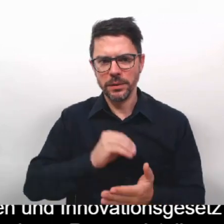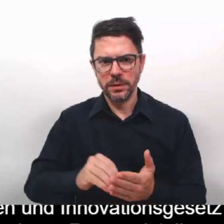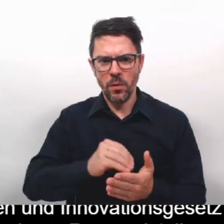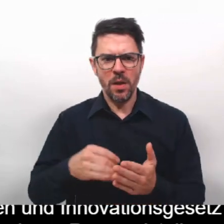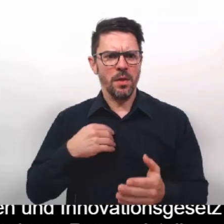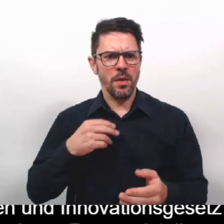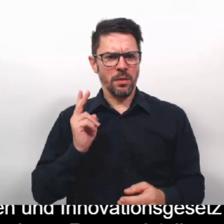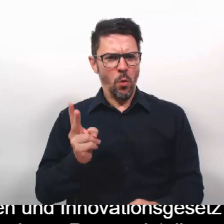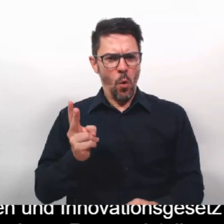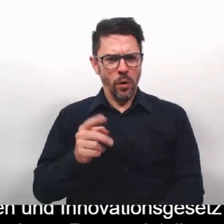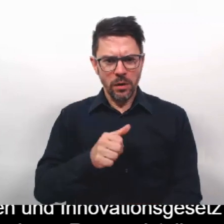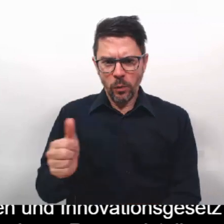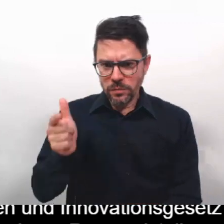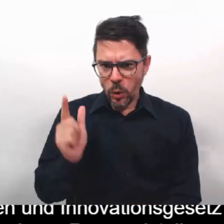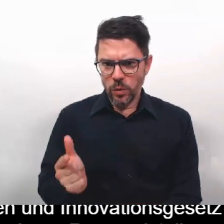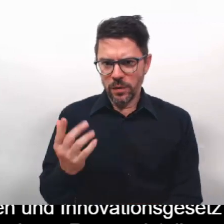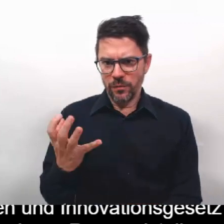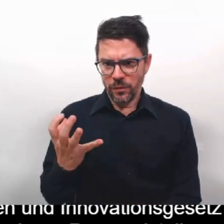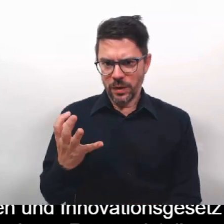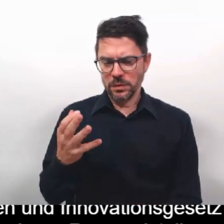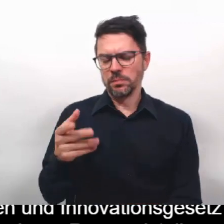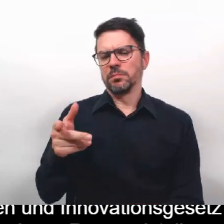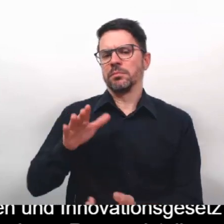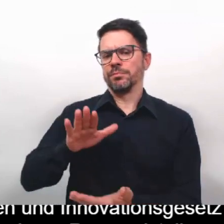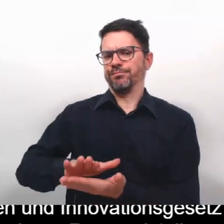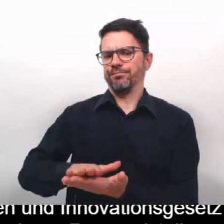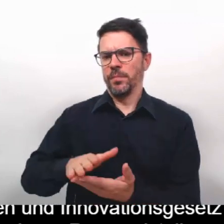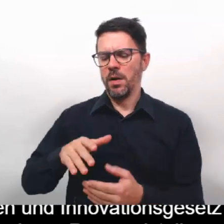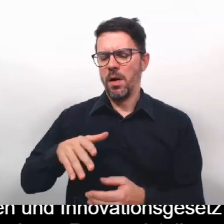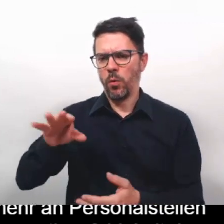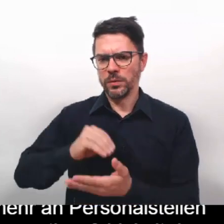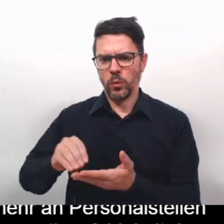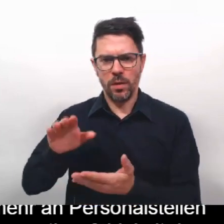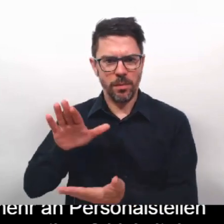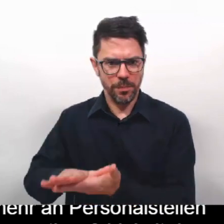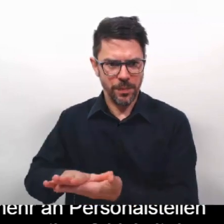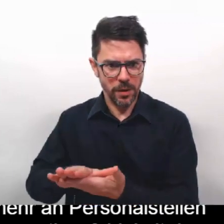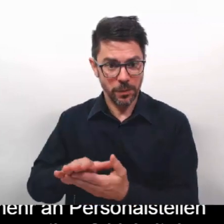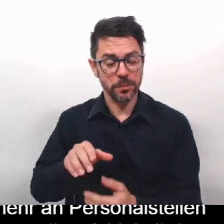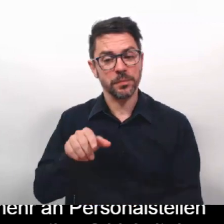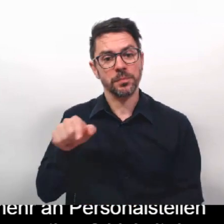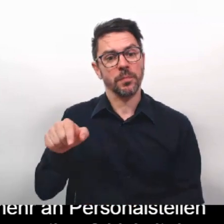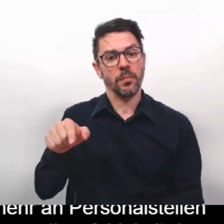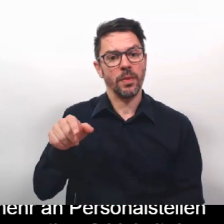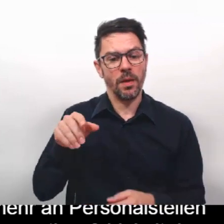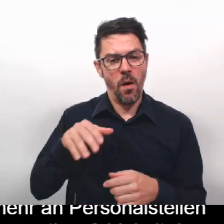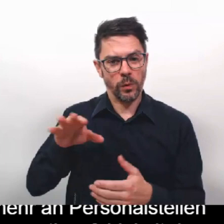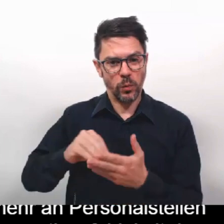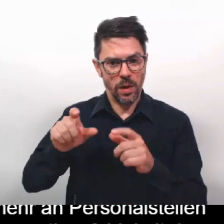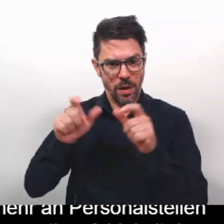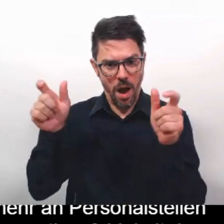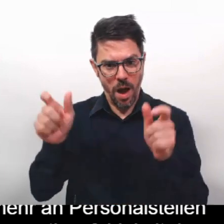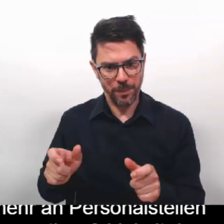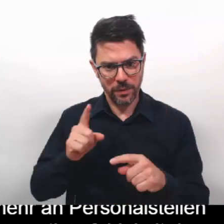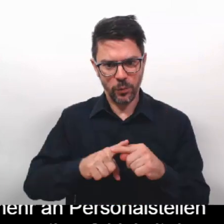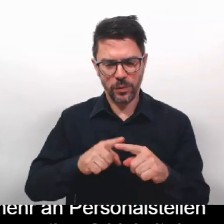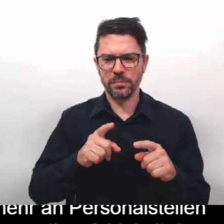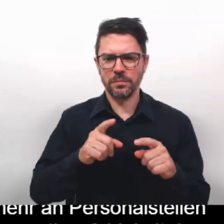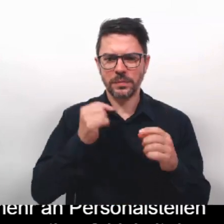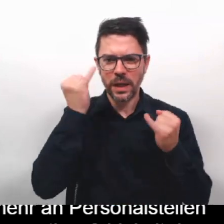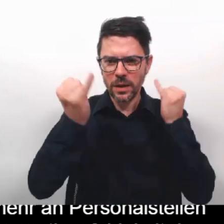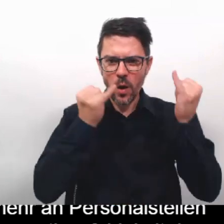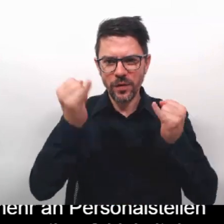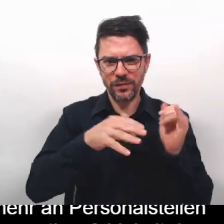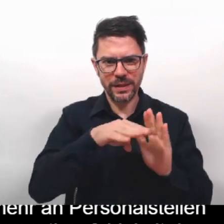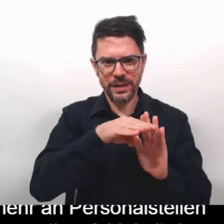für die Gesellschaft in Zukunft noch besser ausschöpfen können. Es ist auch geprägt vom Gedanken, dass wir natürlich Lehren,